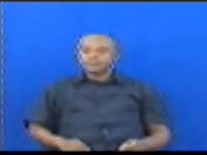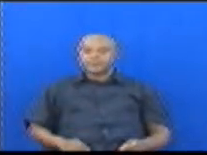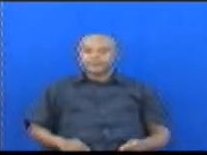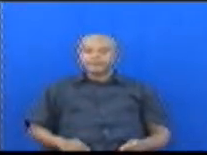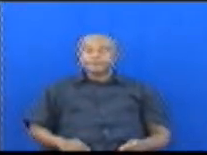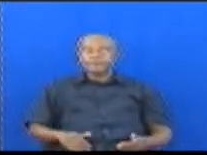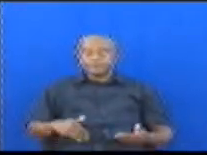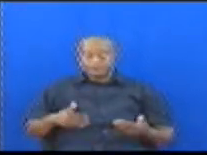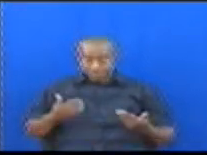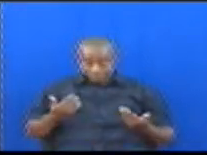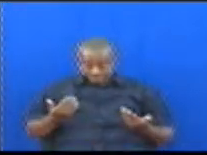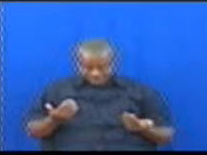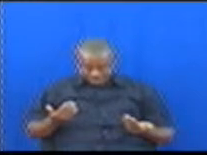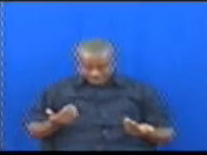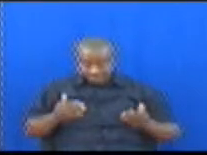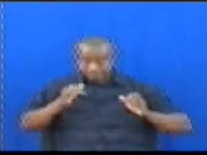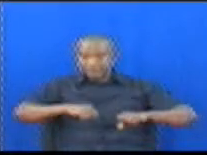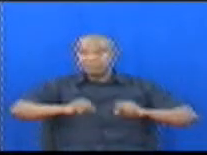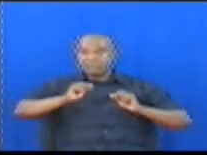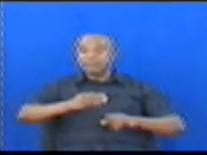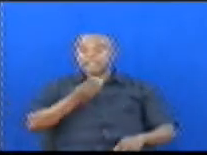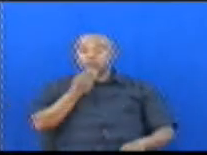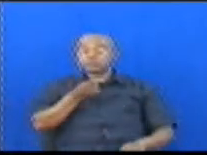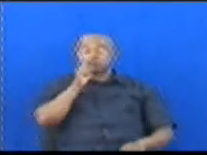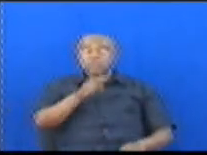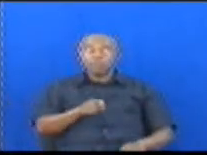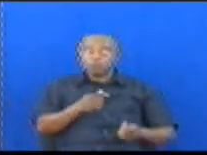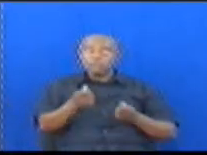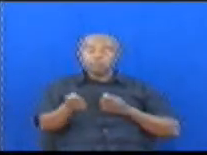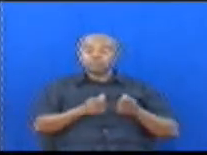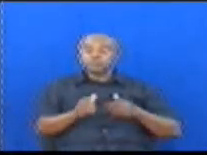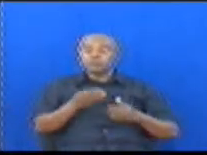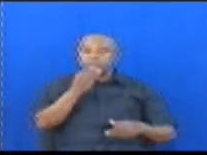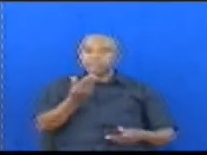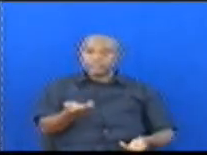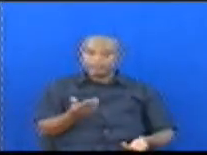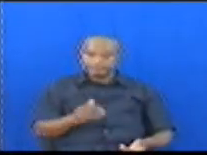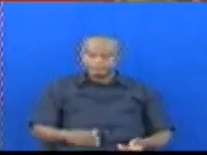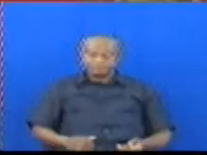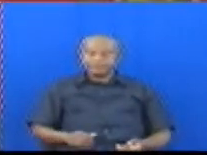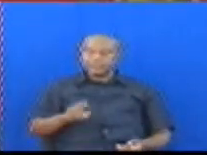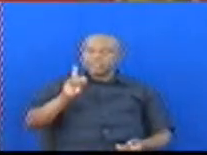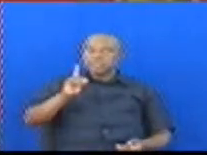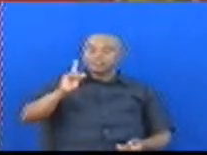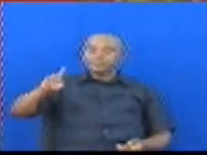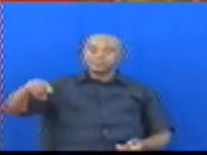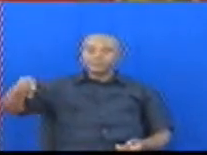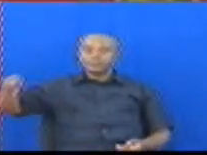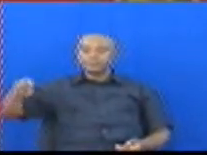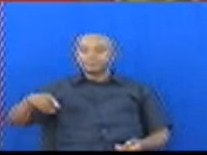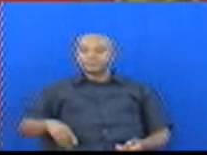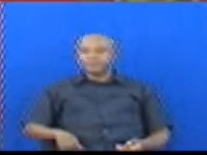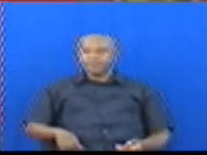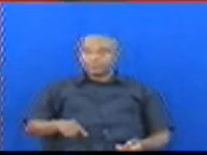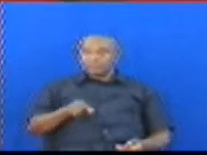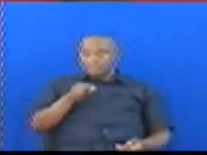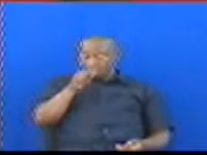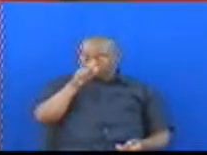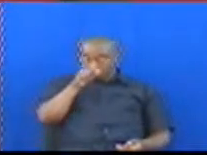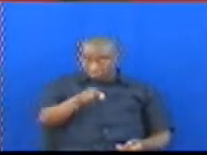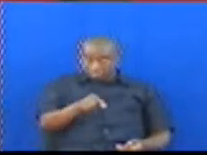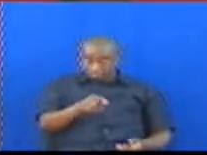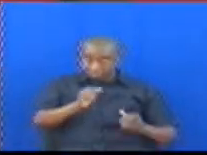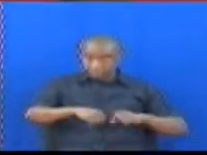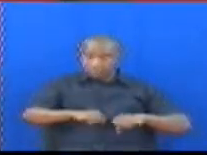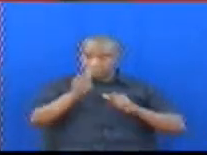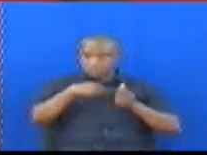yapo kwa mkurugenzi wa mashtaka, yani DPP, na mamlaka haya yameainishwa katika katiba